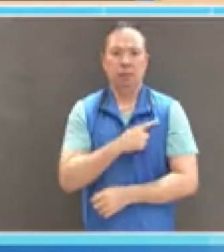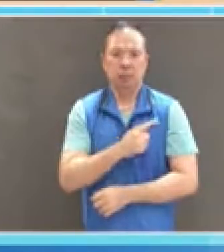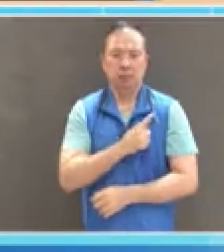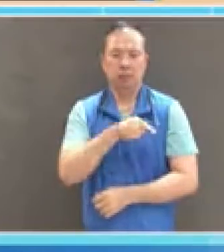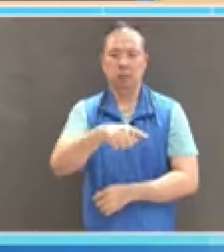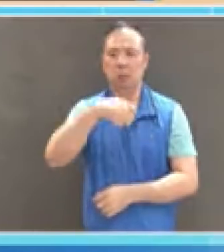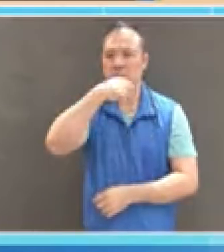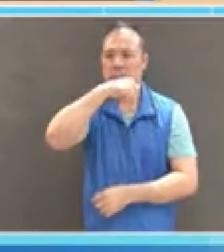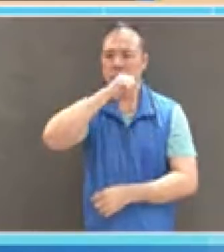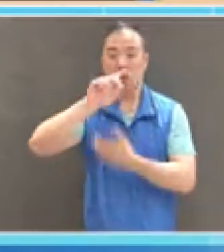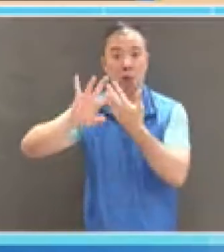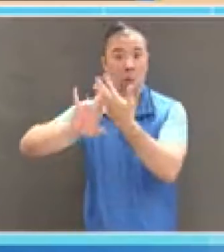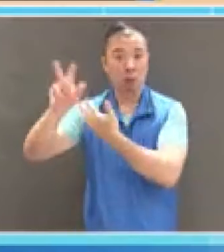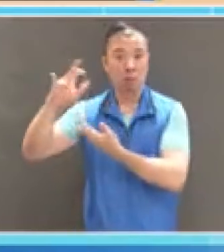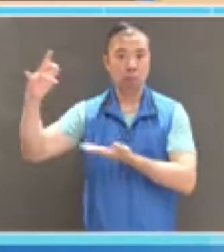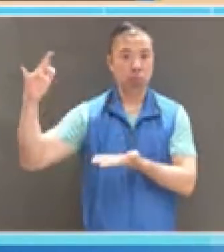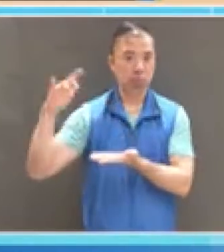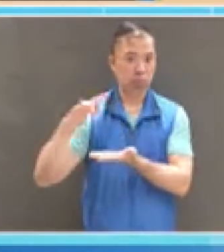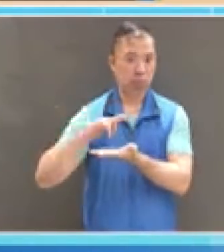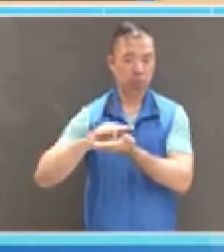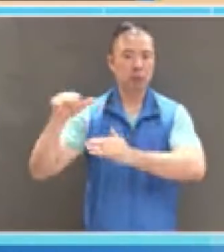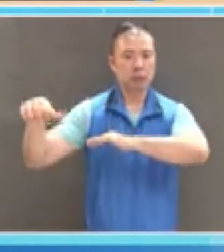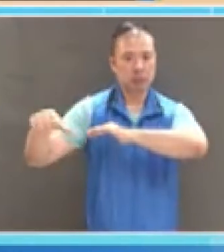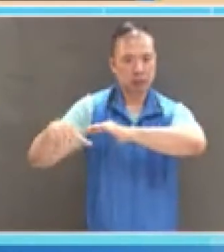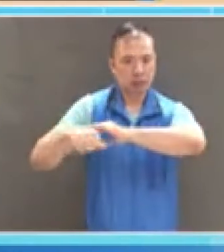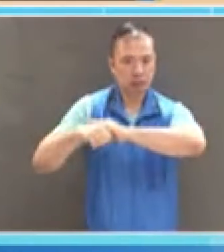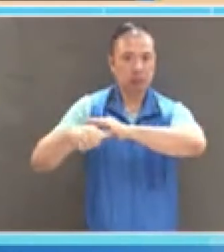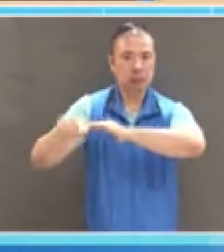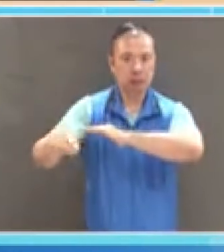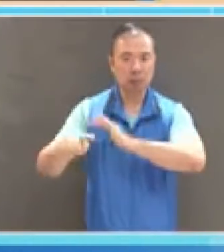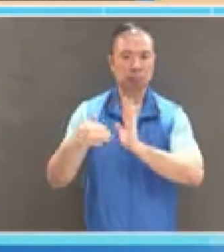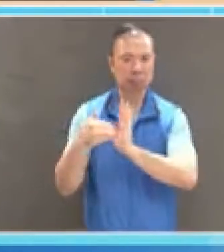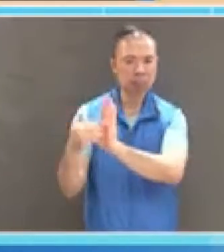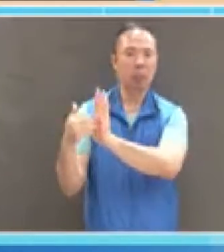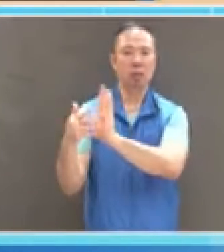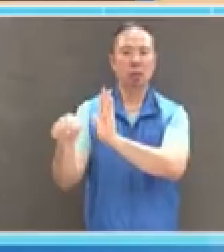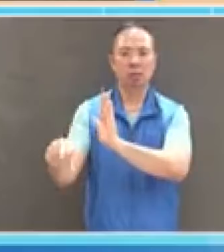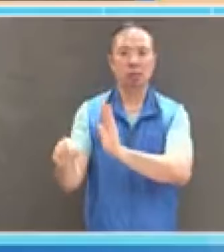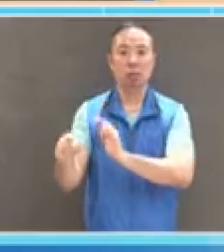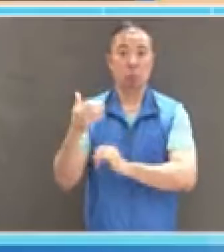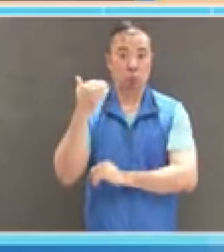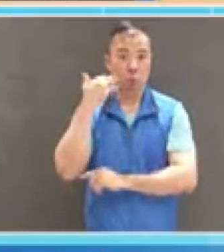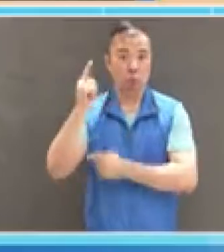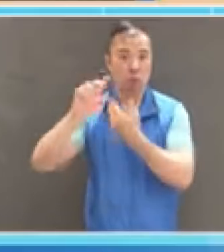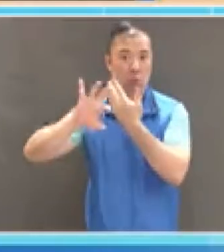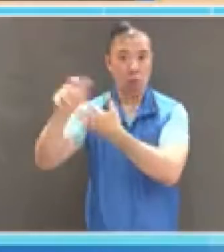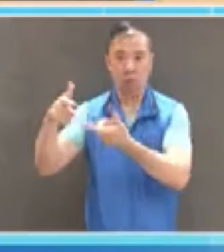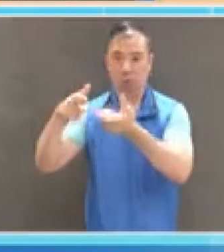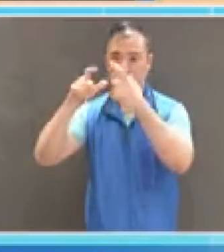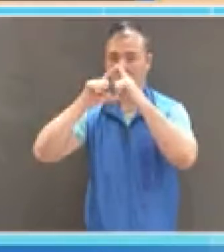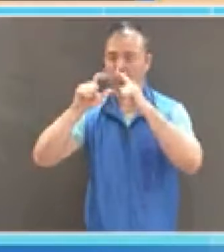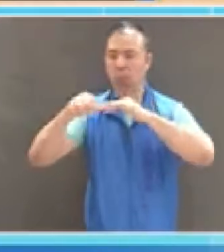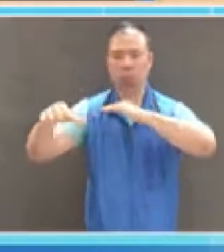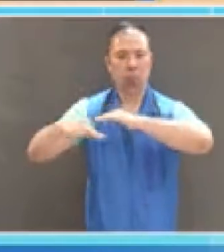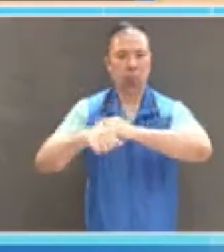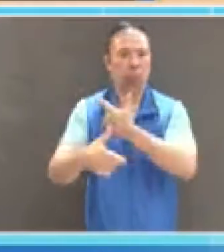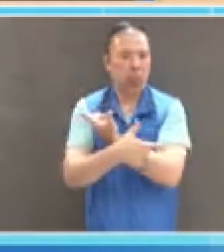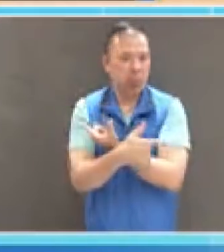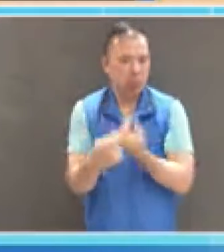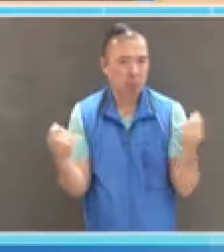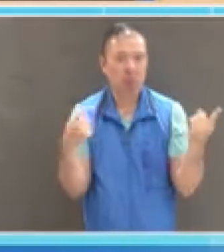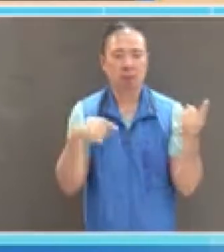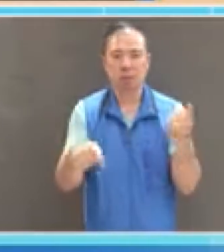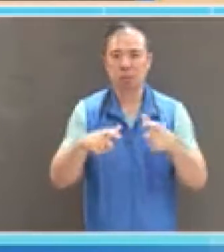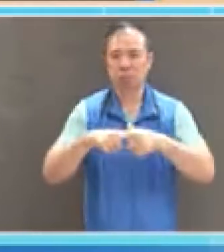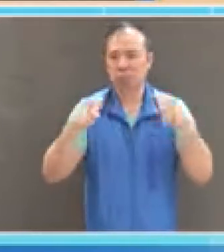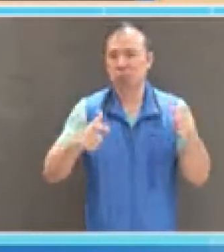条，动火条日进普筛一定爱做，再加